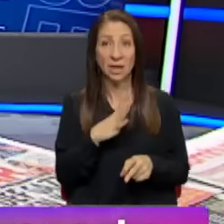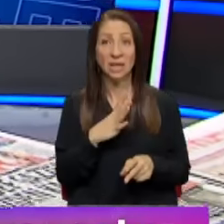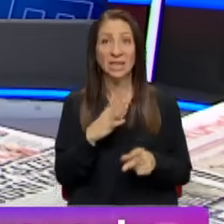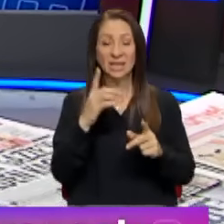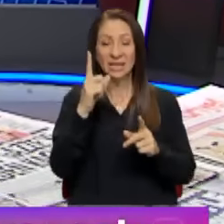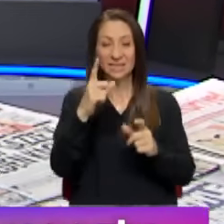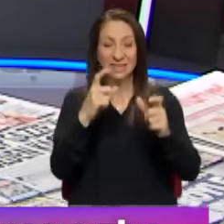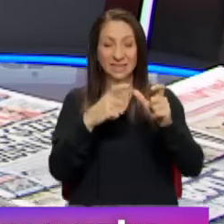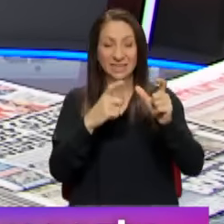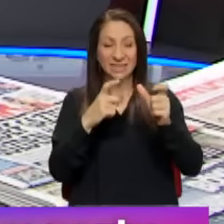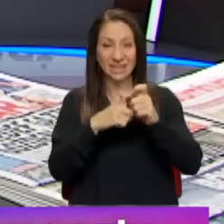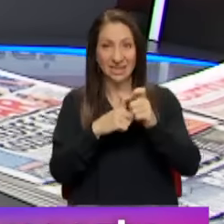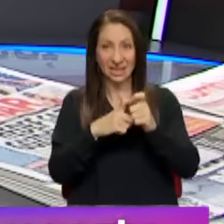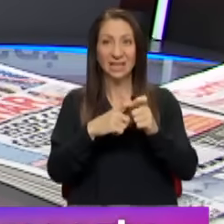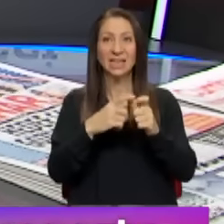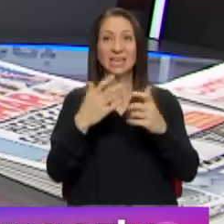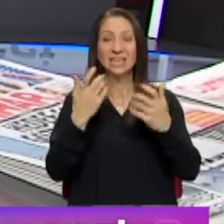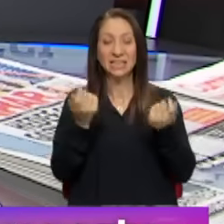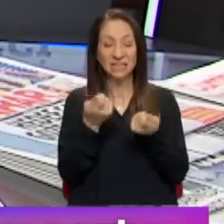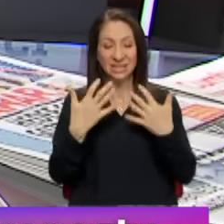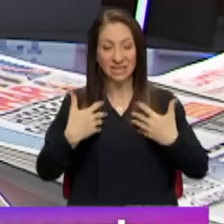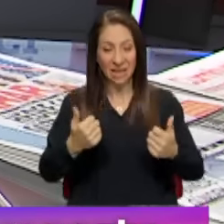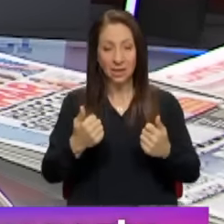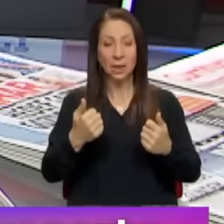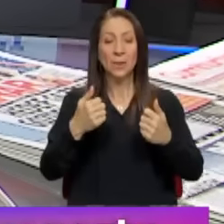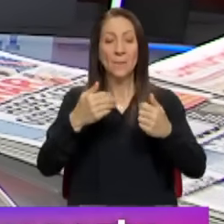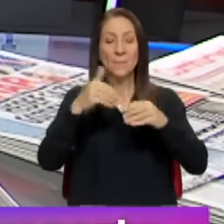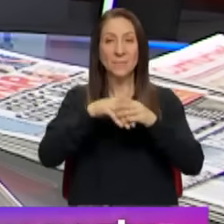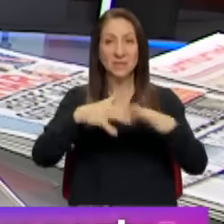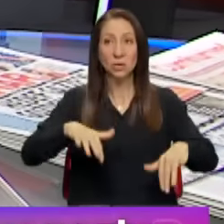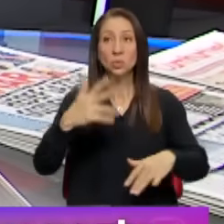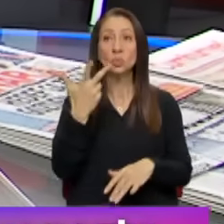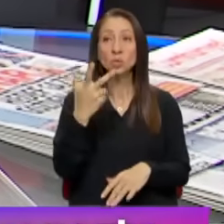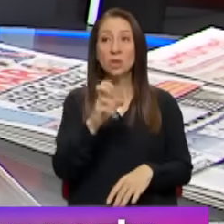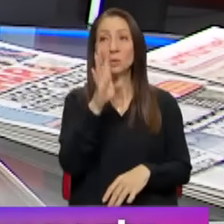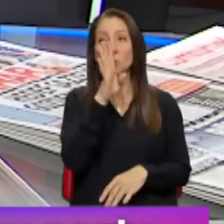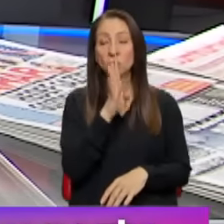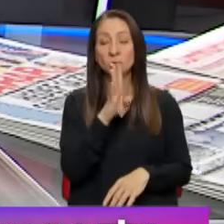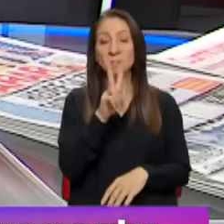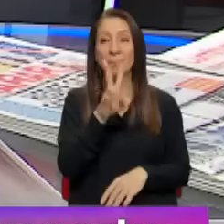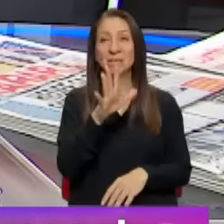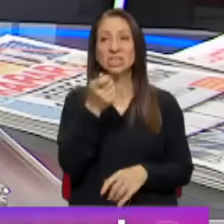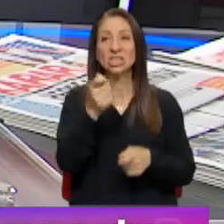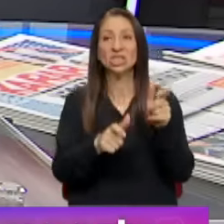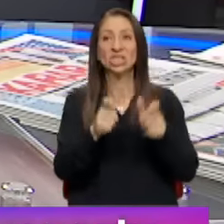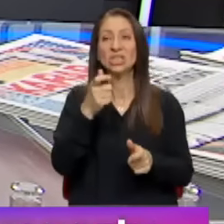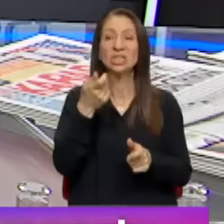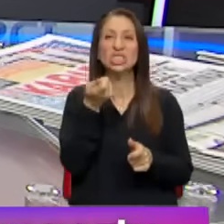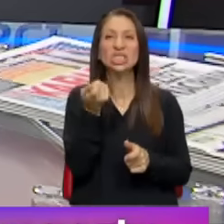İSİK Meclisi, İş Sağlığı ve İş Güvenliği Meclisi 3 ayda 425 işçinin